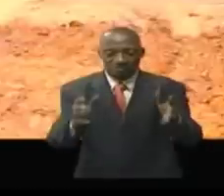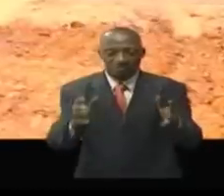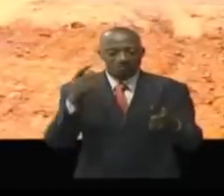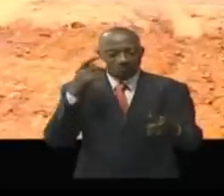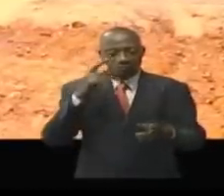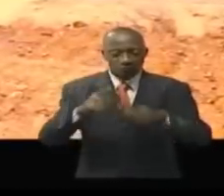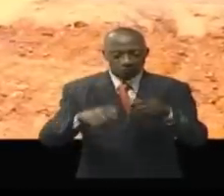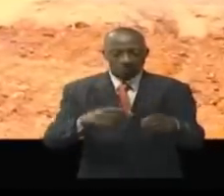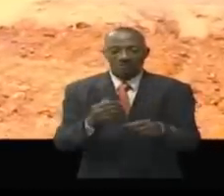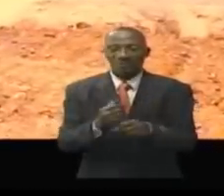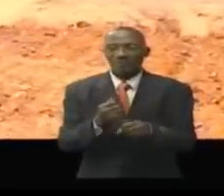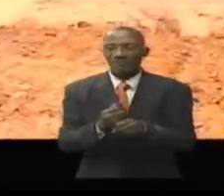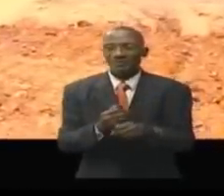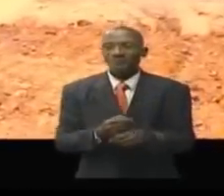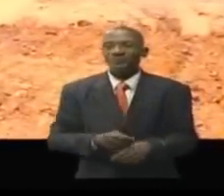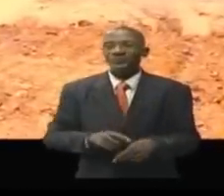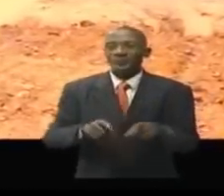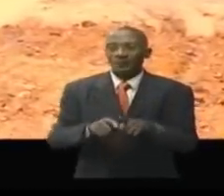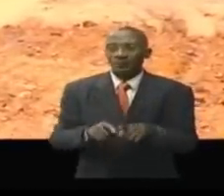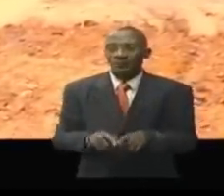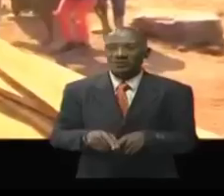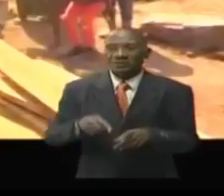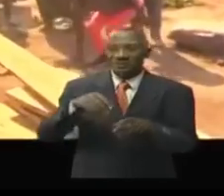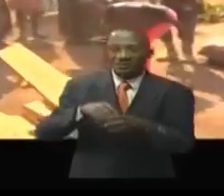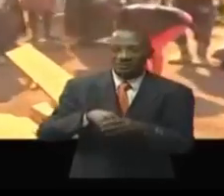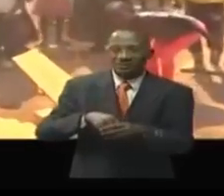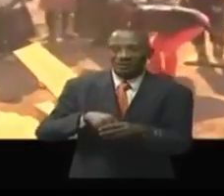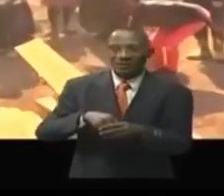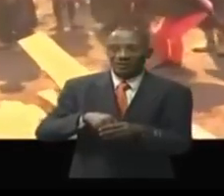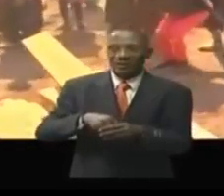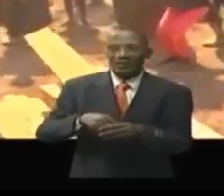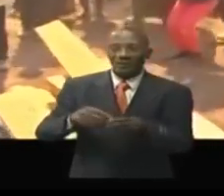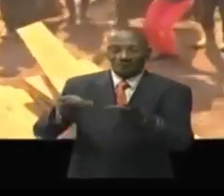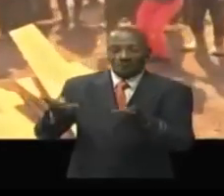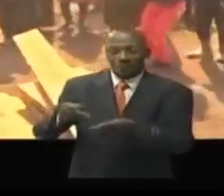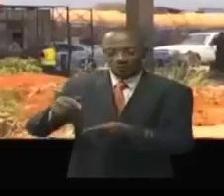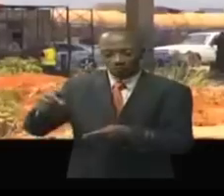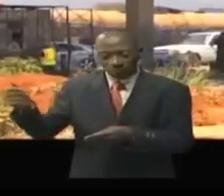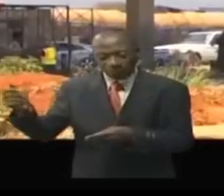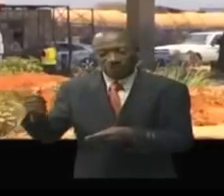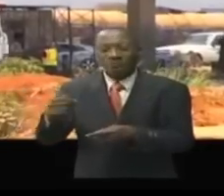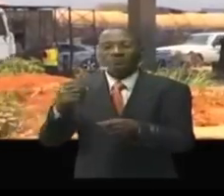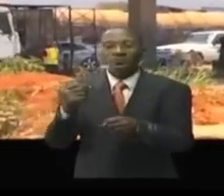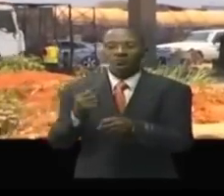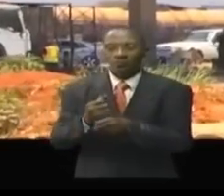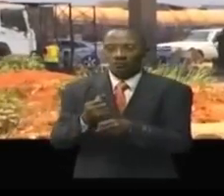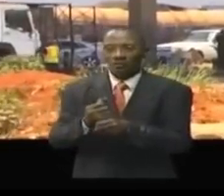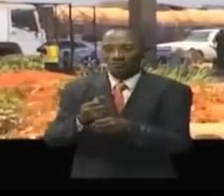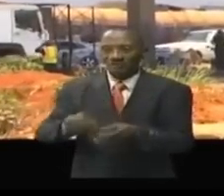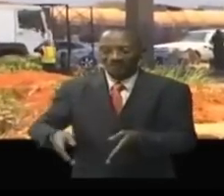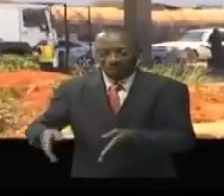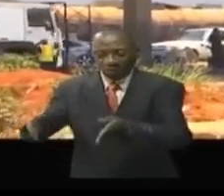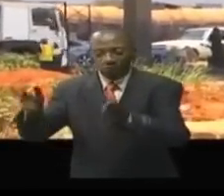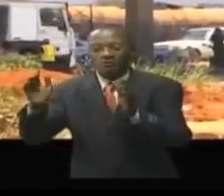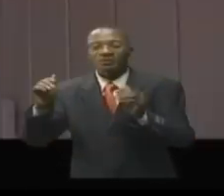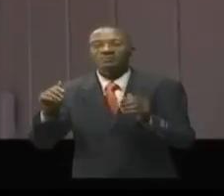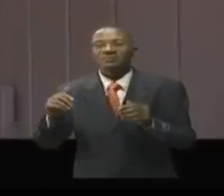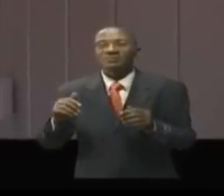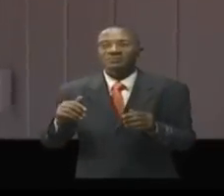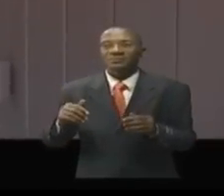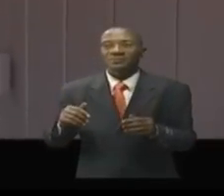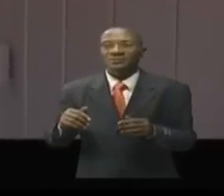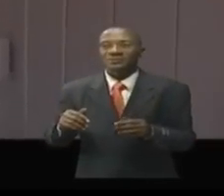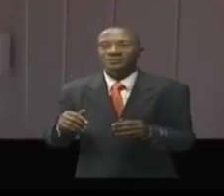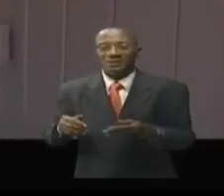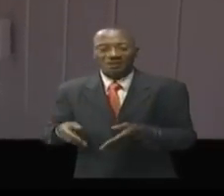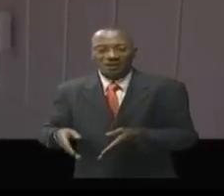pour l'amélioration des conditions de vie des populations de ce coin. À cela s'ajoute, au niveau de péage, la construction des